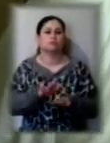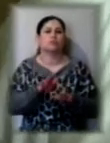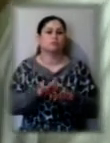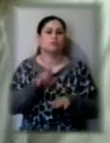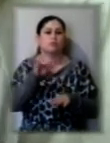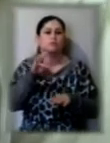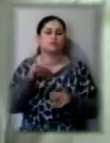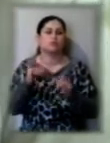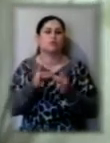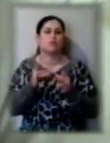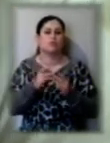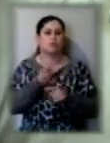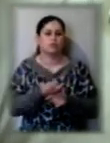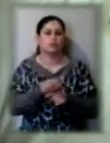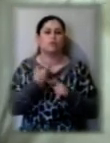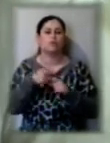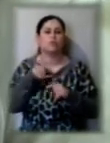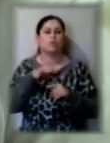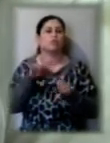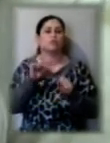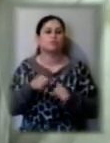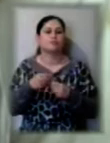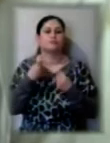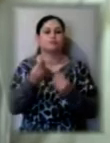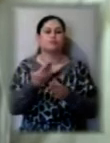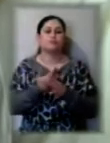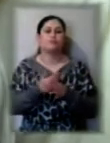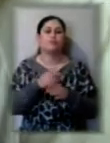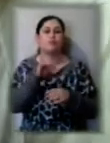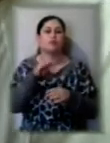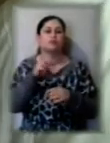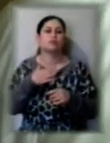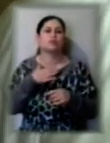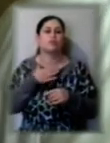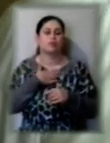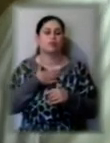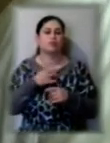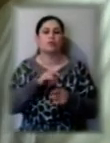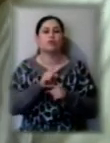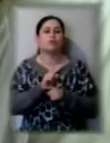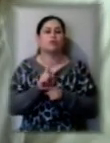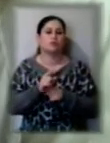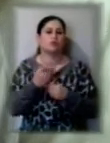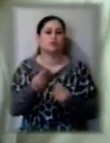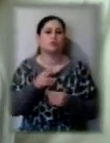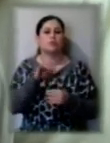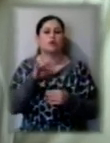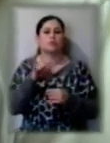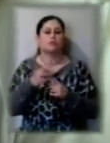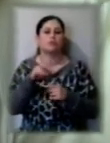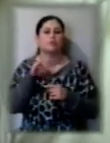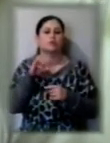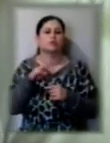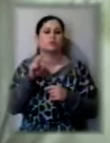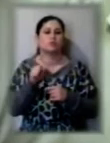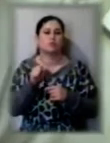ліжках. Ми можемо додавати допомогу в межах наших нормативів стосовно перебування пацієнта на